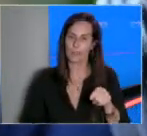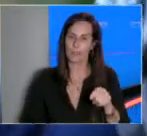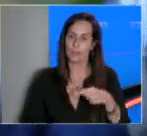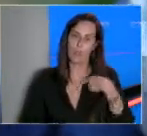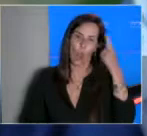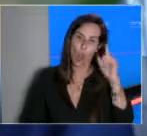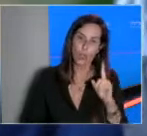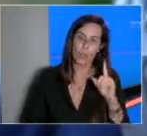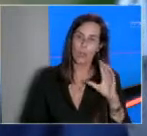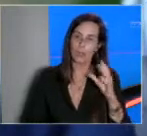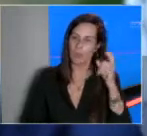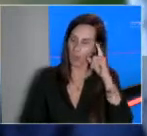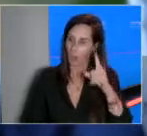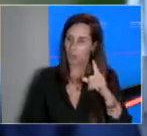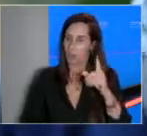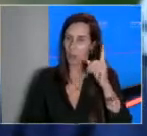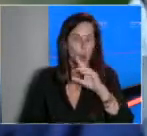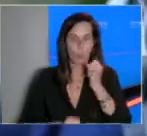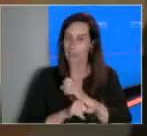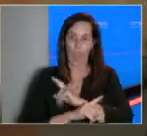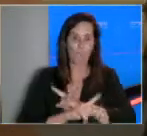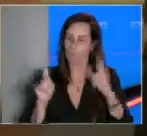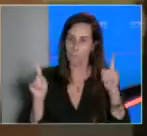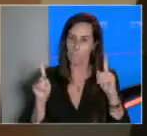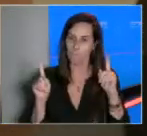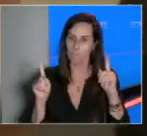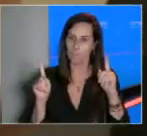אני לא יודעת אם, אני מניחה שאתה יודע, אבל לא נעשה מעולם